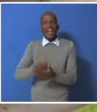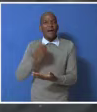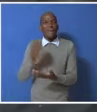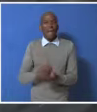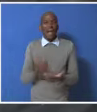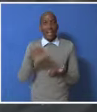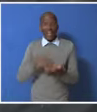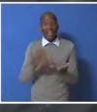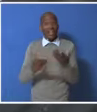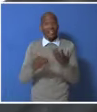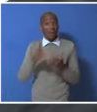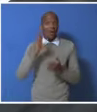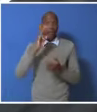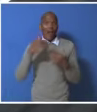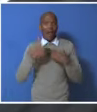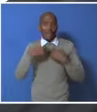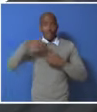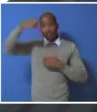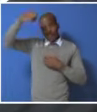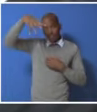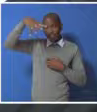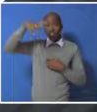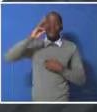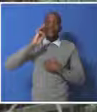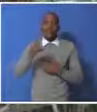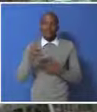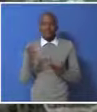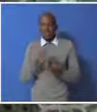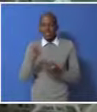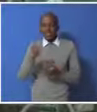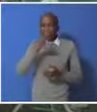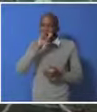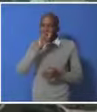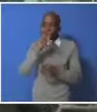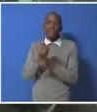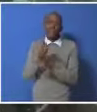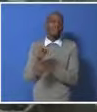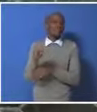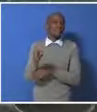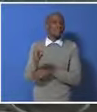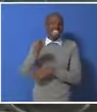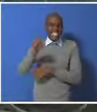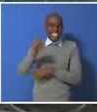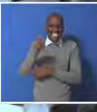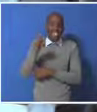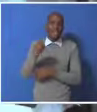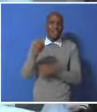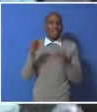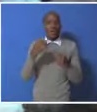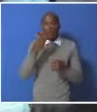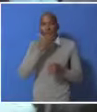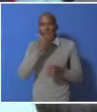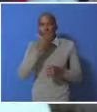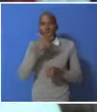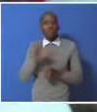e tla fela e na le mabone le bo hitara ka gore go gana ke dikoko di tlhoka mabone di tlhoka le